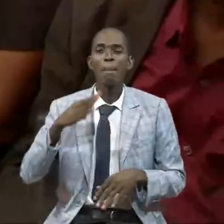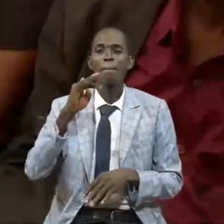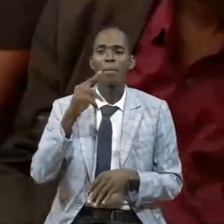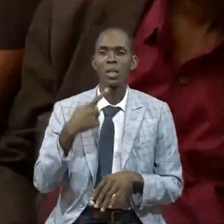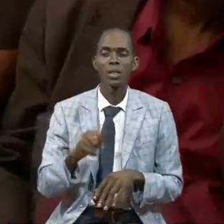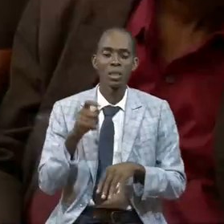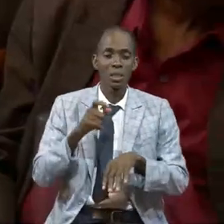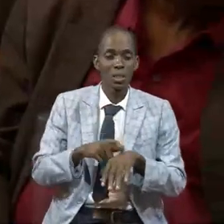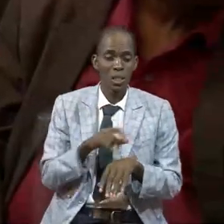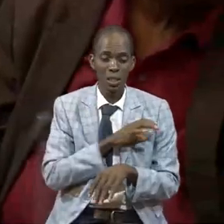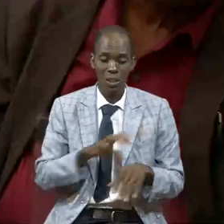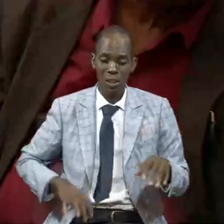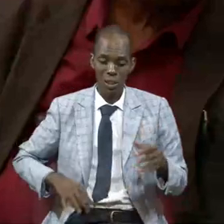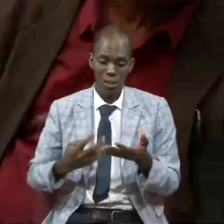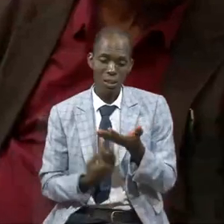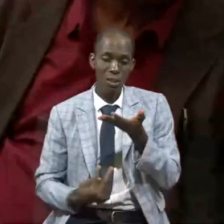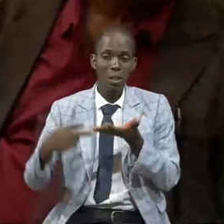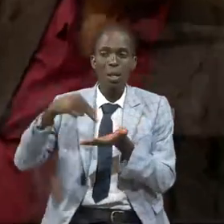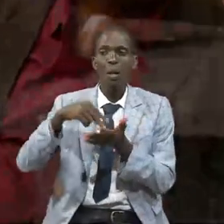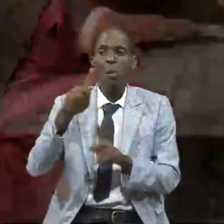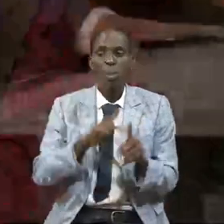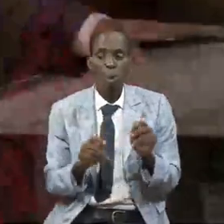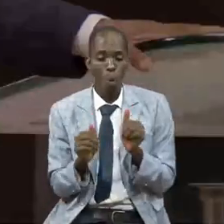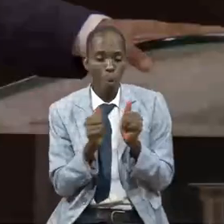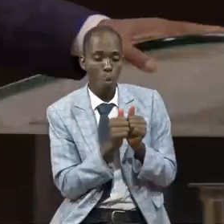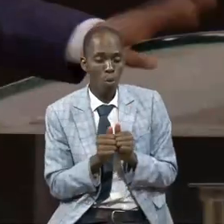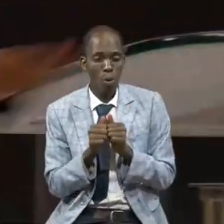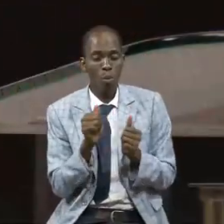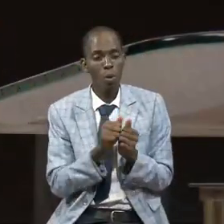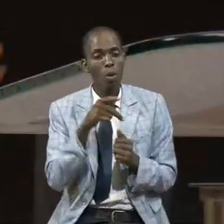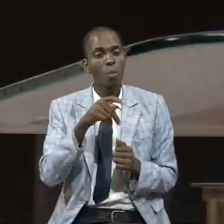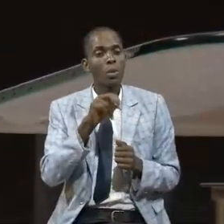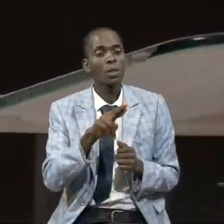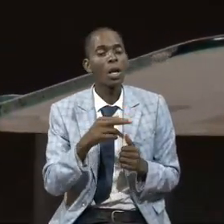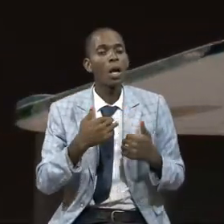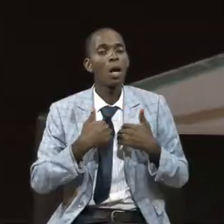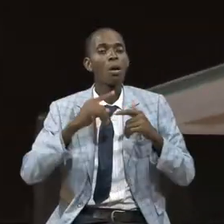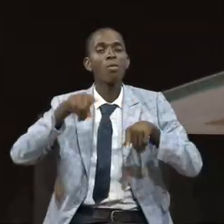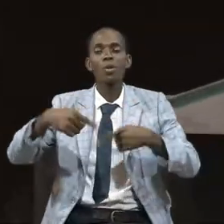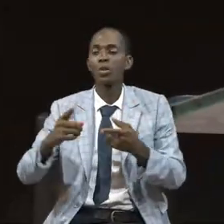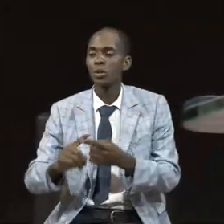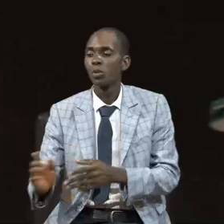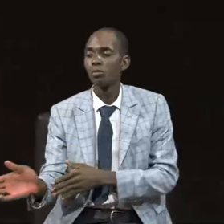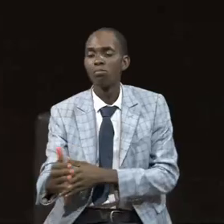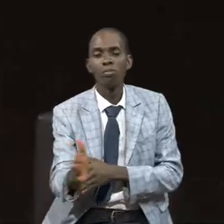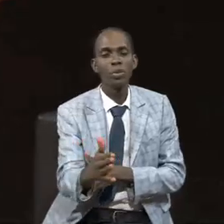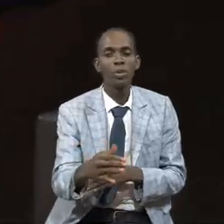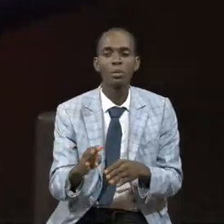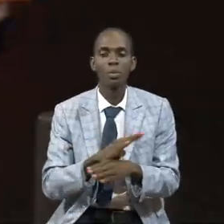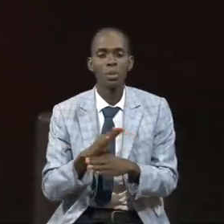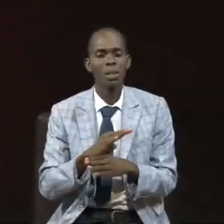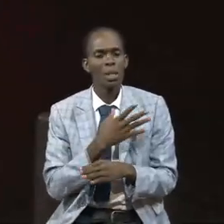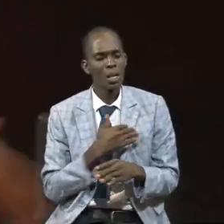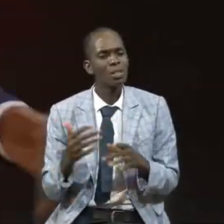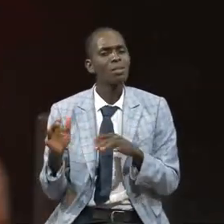Et lorsqu'il est ressuscité, les gens avec Pierre sont allés pêcher.